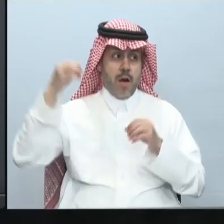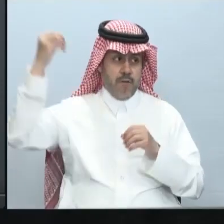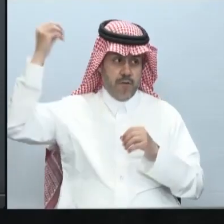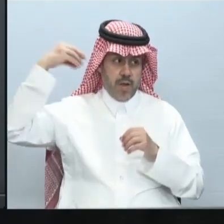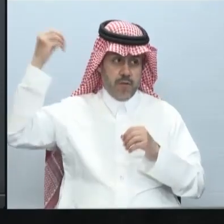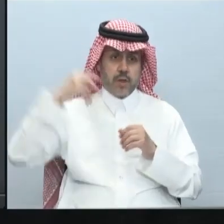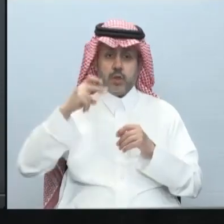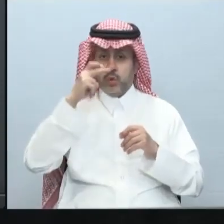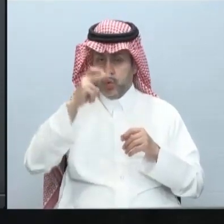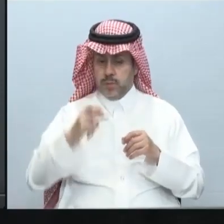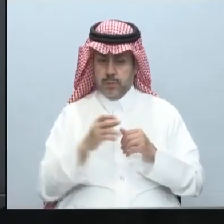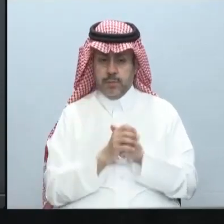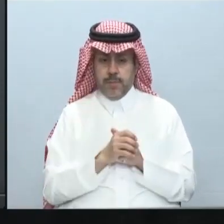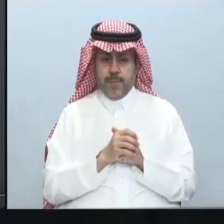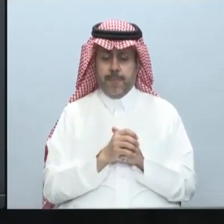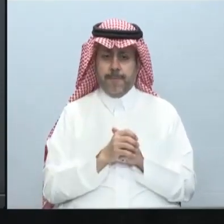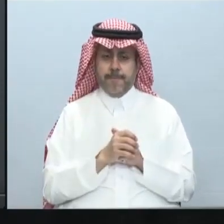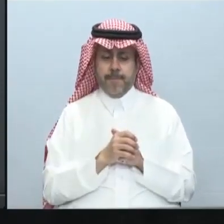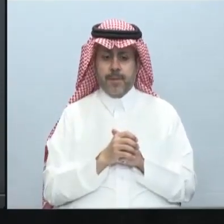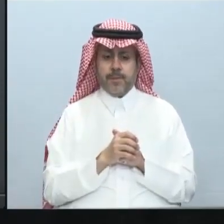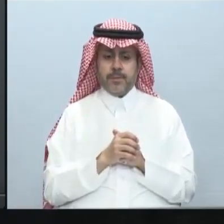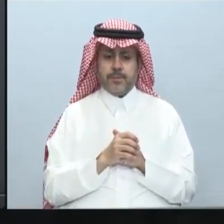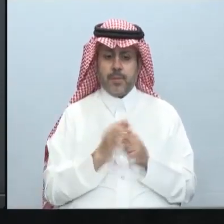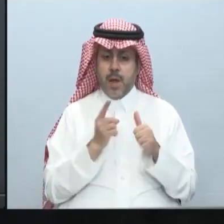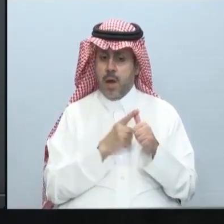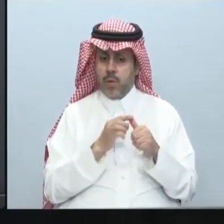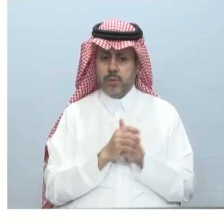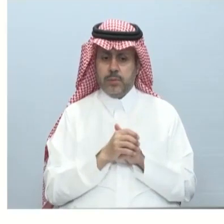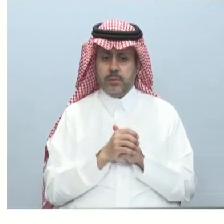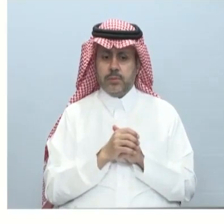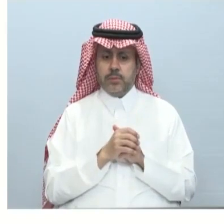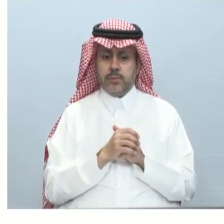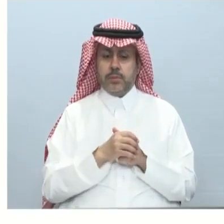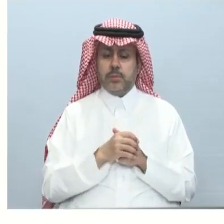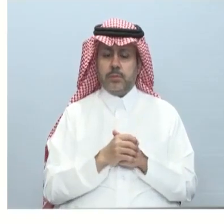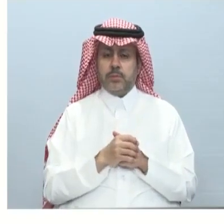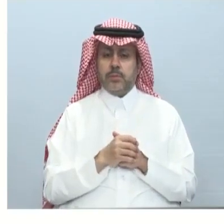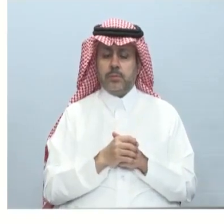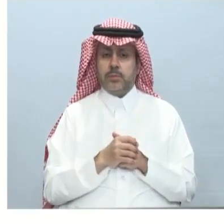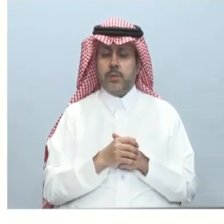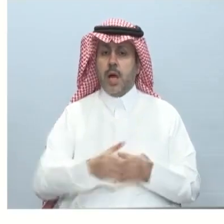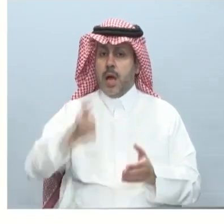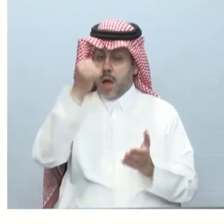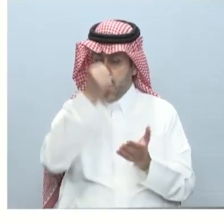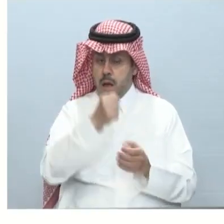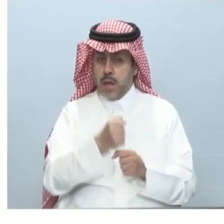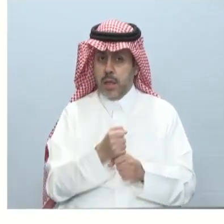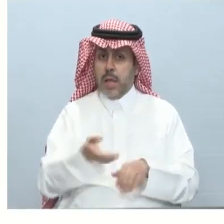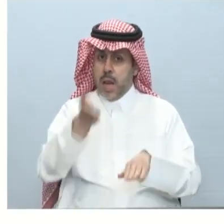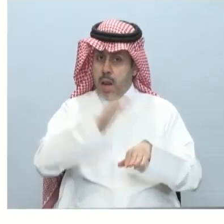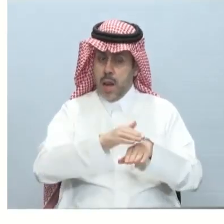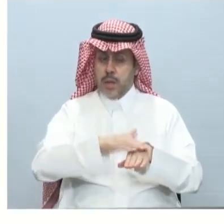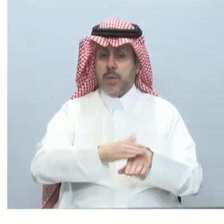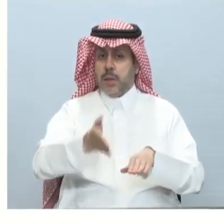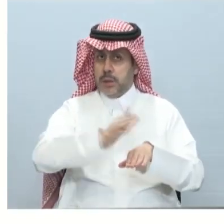عنه من خلال هذه الامور التاليه اولا الاعتماد على الله فهذه العبا هذا